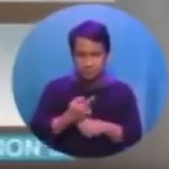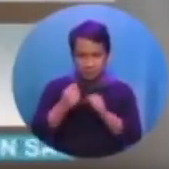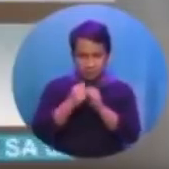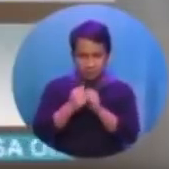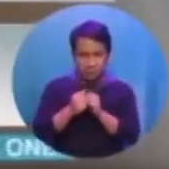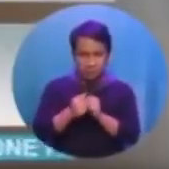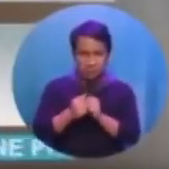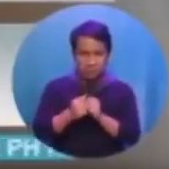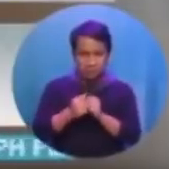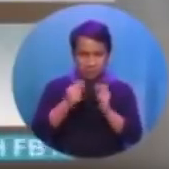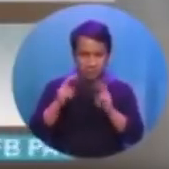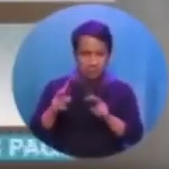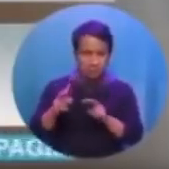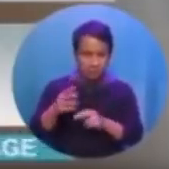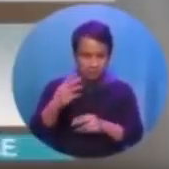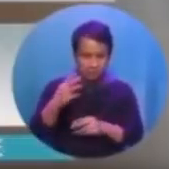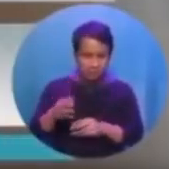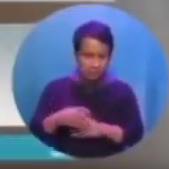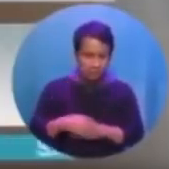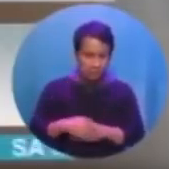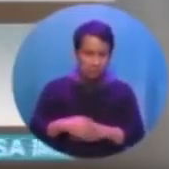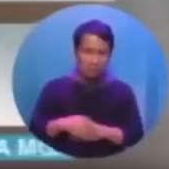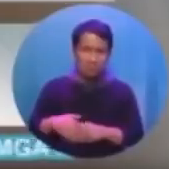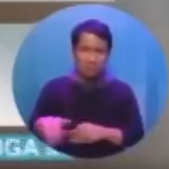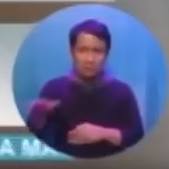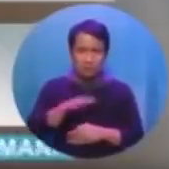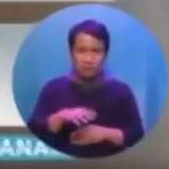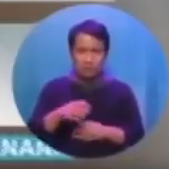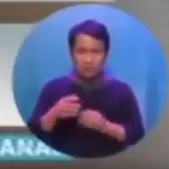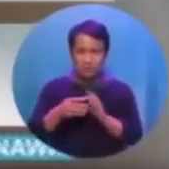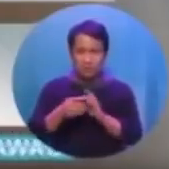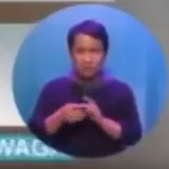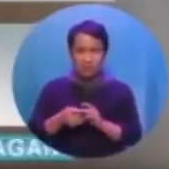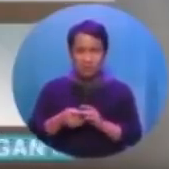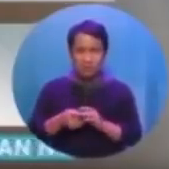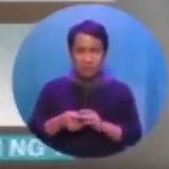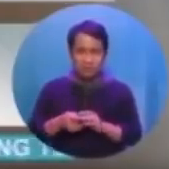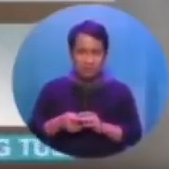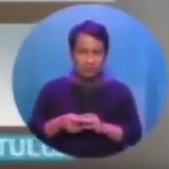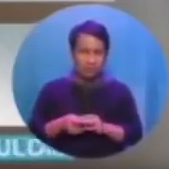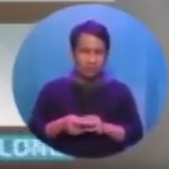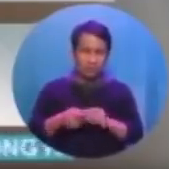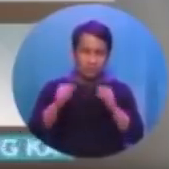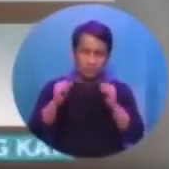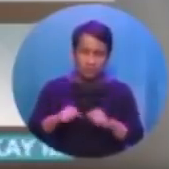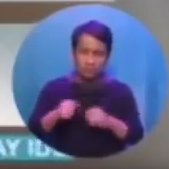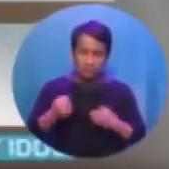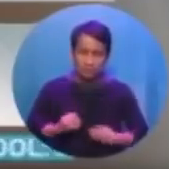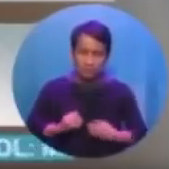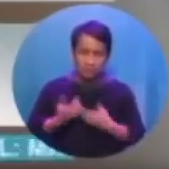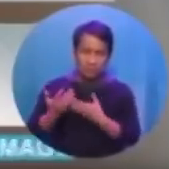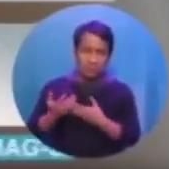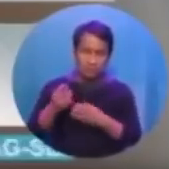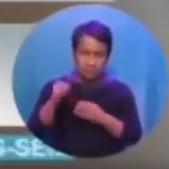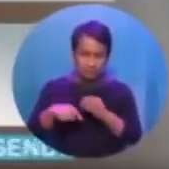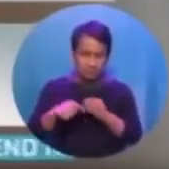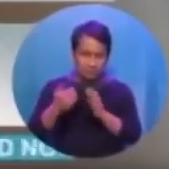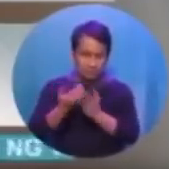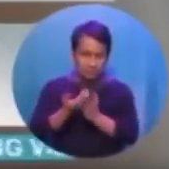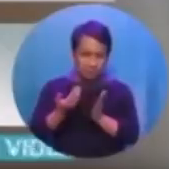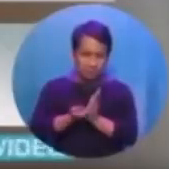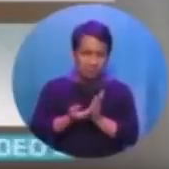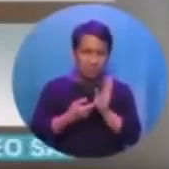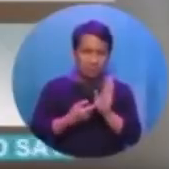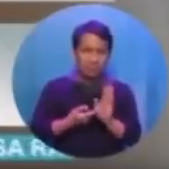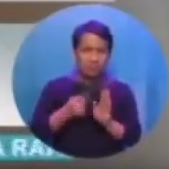mga viewers, sa mga nakikinig po kasi wala pa masyadong ano. Marami din po kasi akong pwedeng ebidensya, sir.